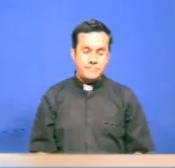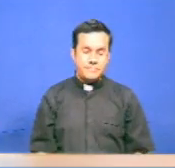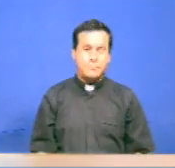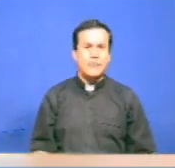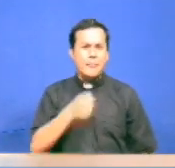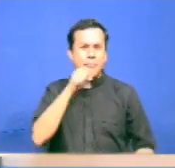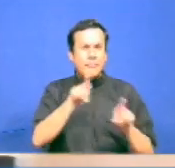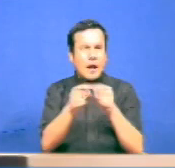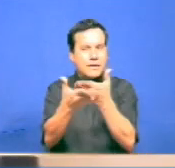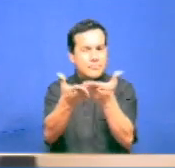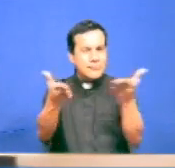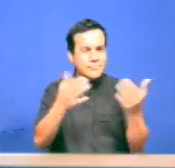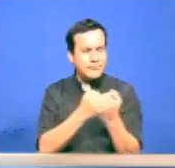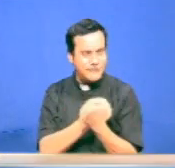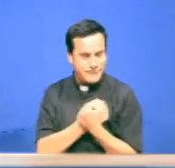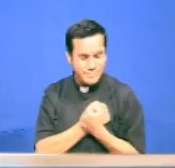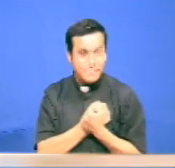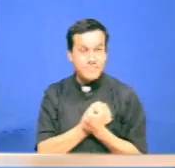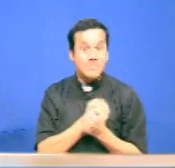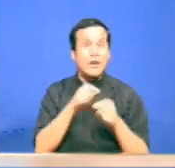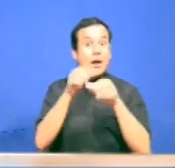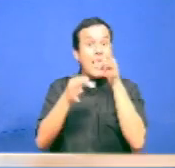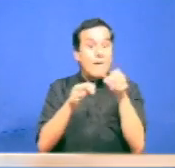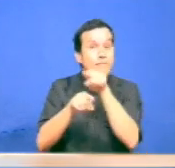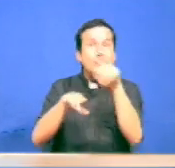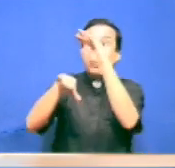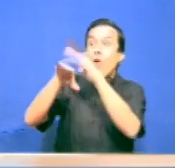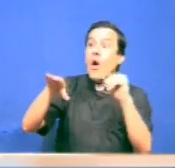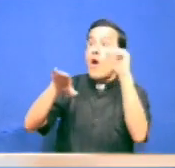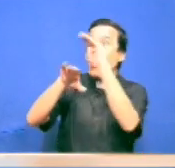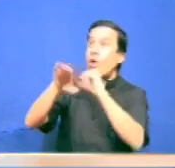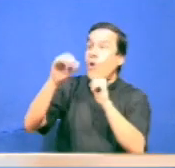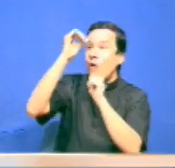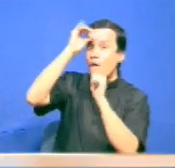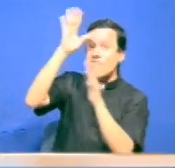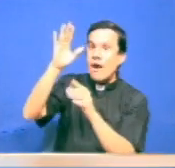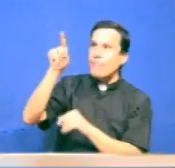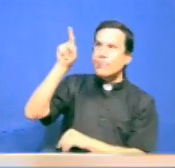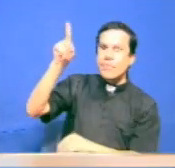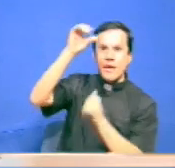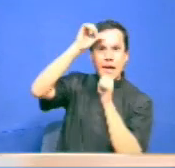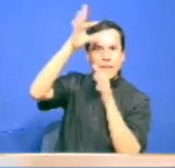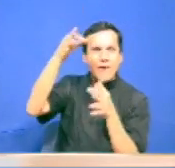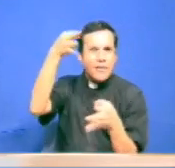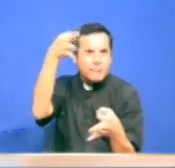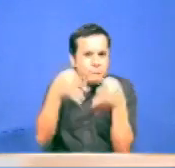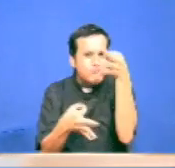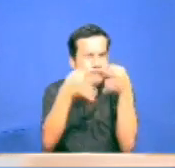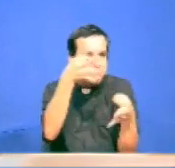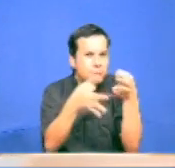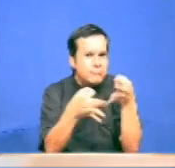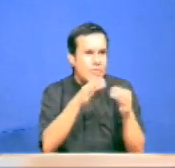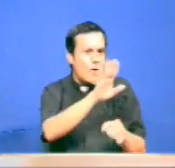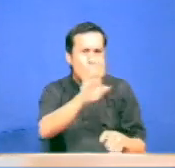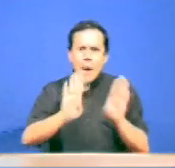Wapendwa, ikiwa mnamuita baba yeye amhukumuye kila mtu bila ubaguzi, kadri